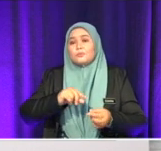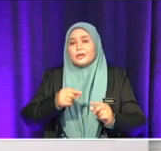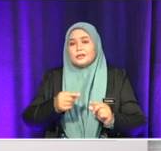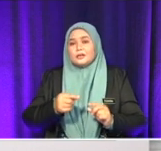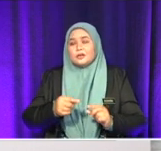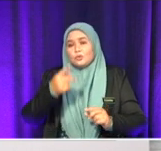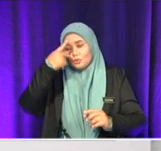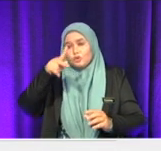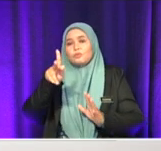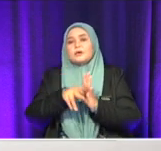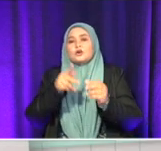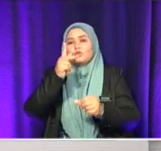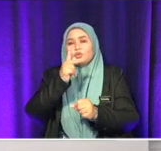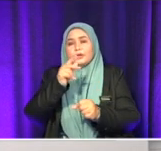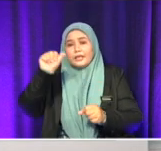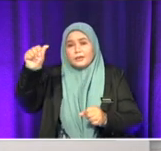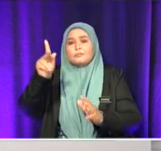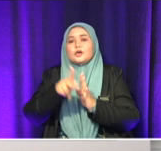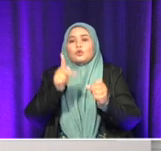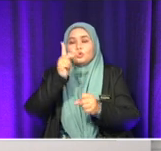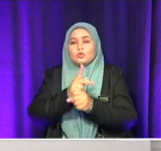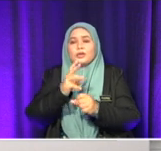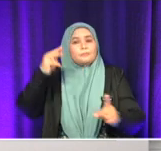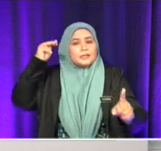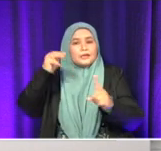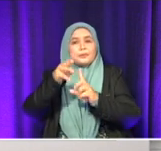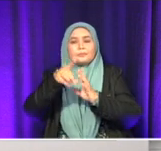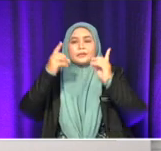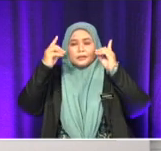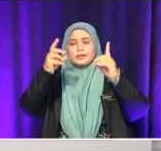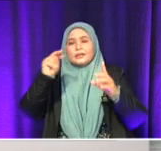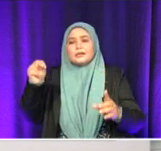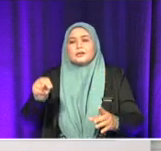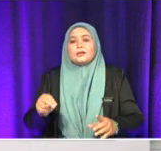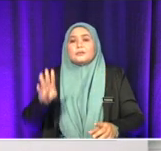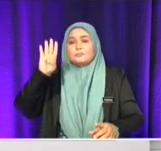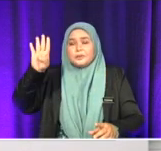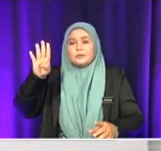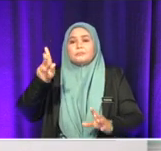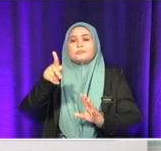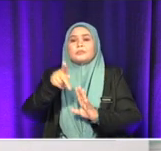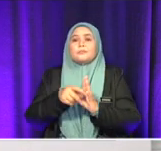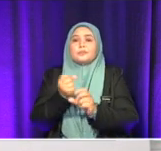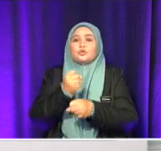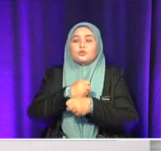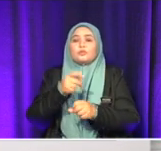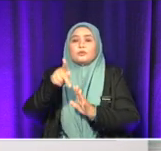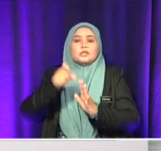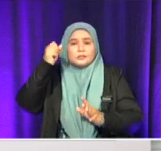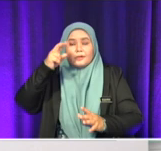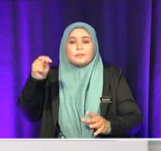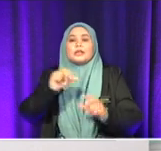mengukuhkan matlamat pendidikan Oke Bi membentuk persepahaman kaum